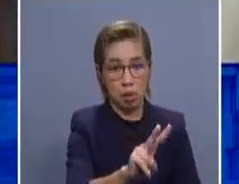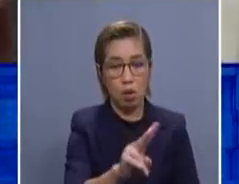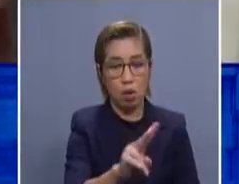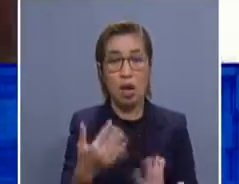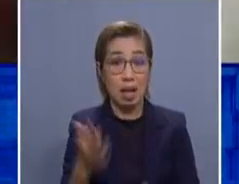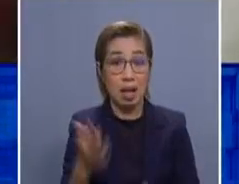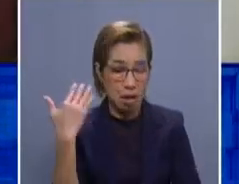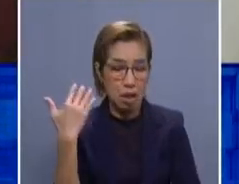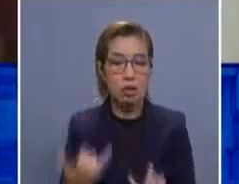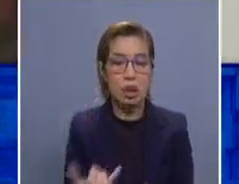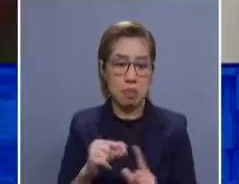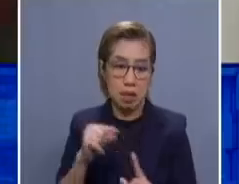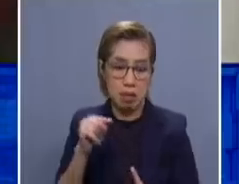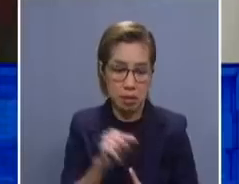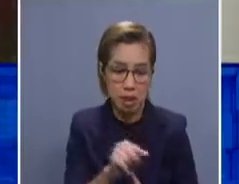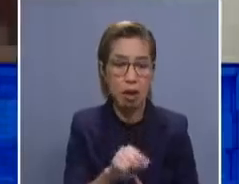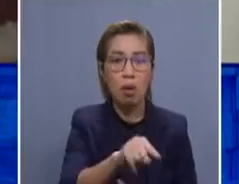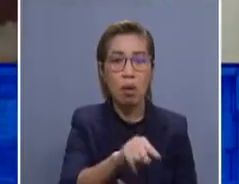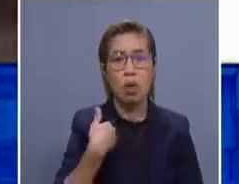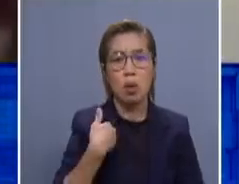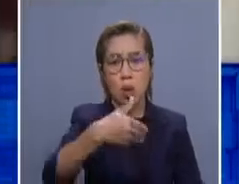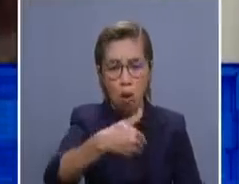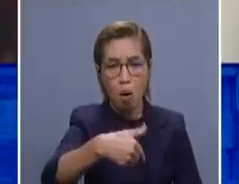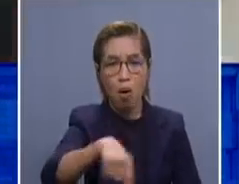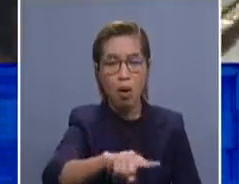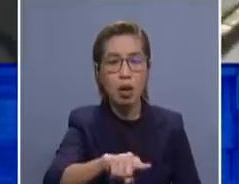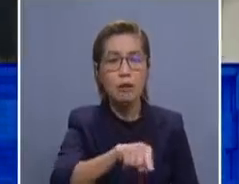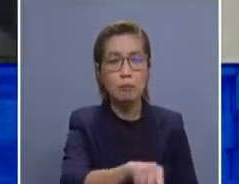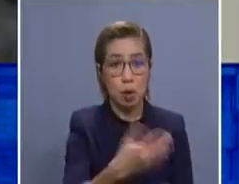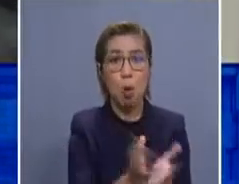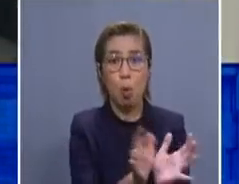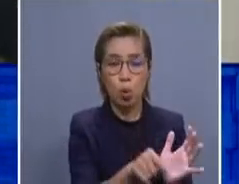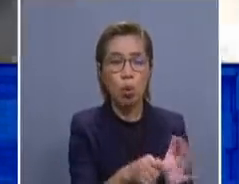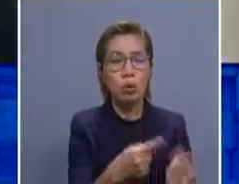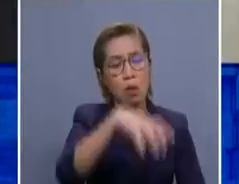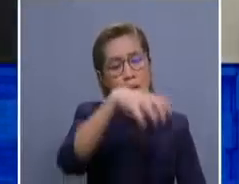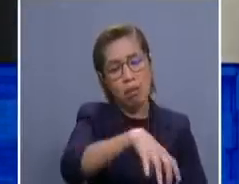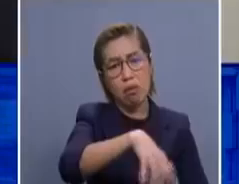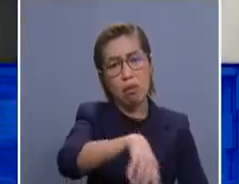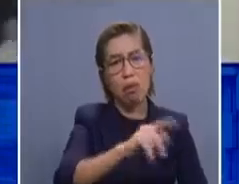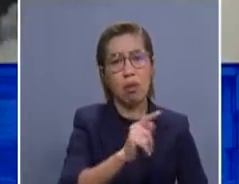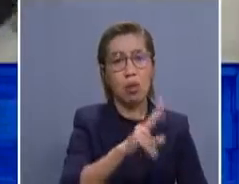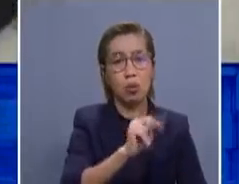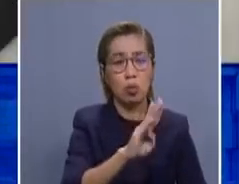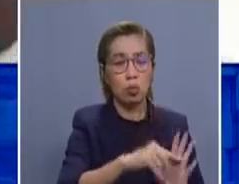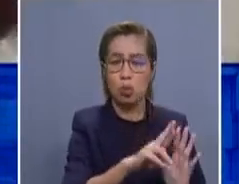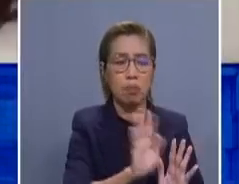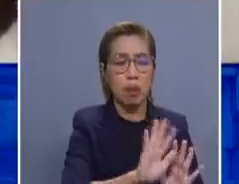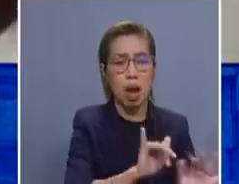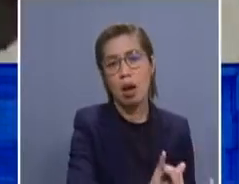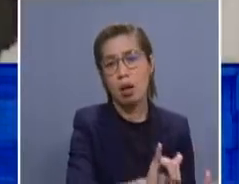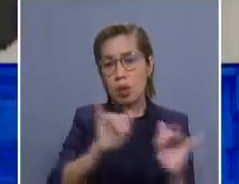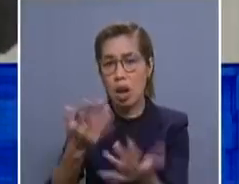นัดฟังคำสั่งเรื่องของการขอย้ายคุมขังระหว่างการพิจารณาคดีจากเพื่อนจำคนบุหรี่ไปยังเรือนจำ